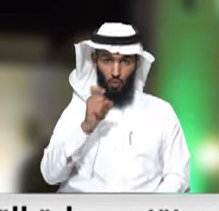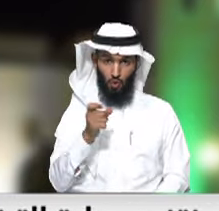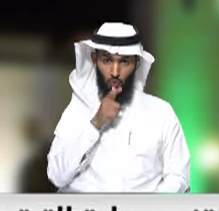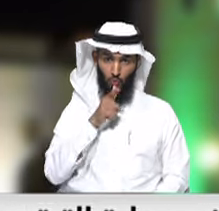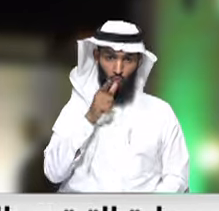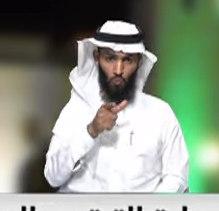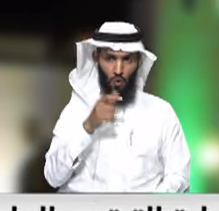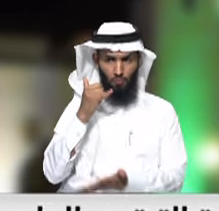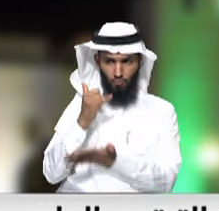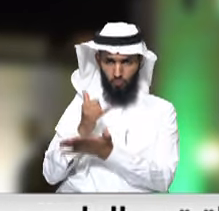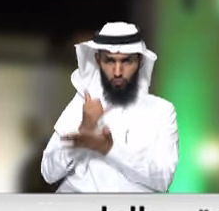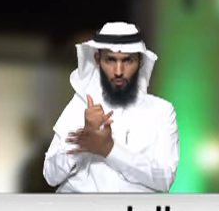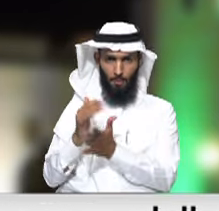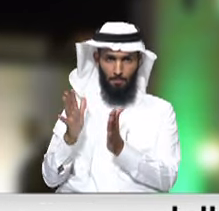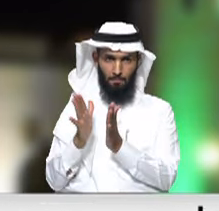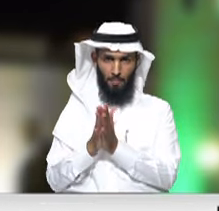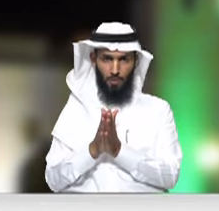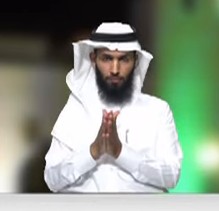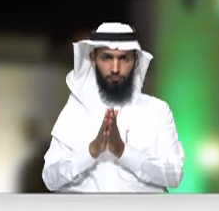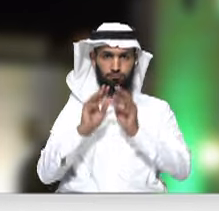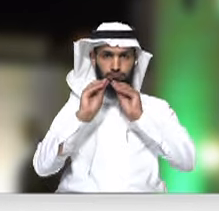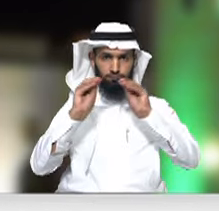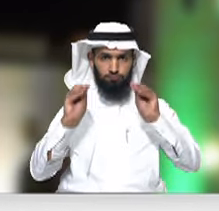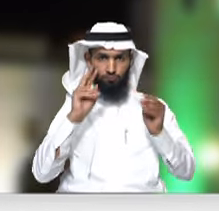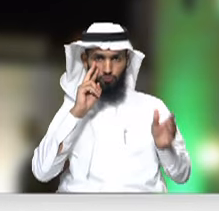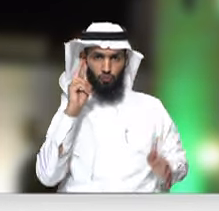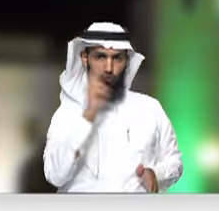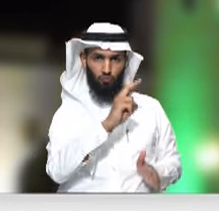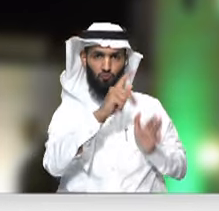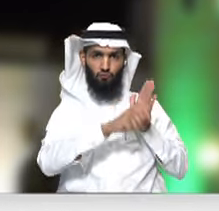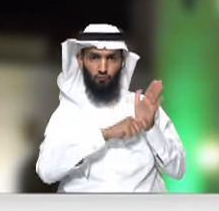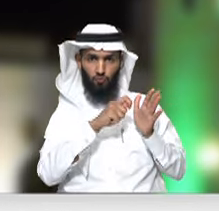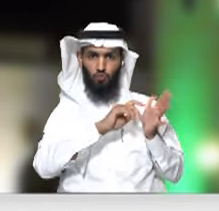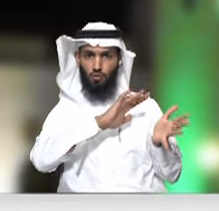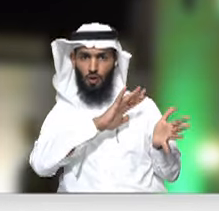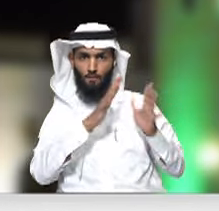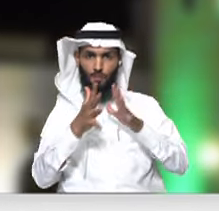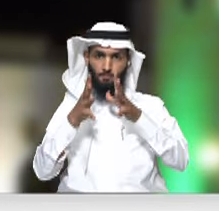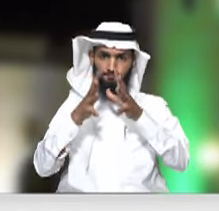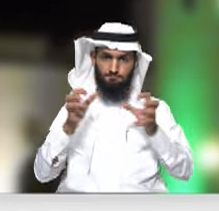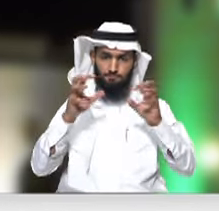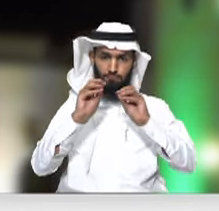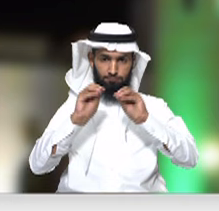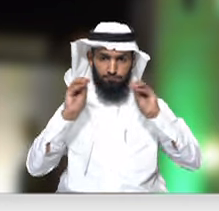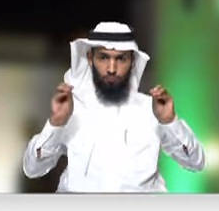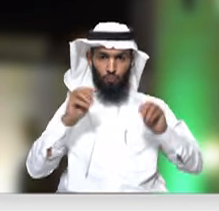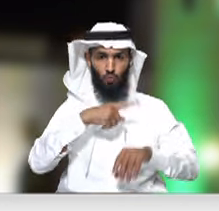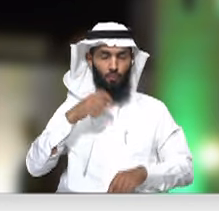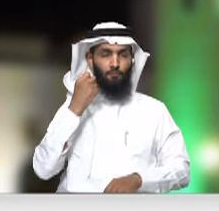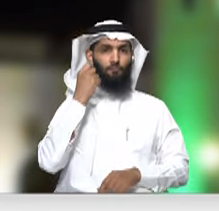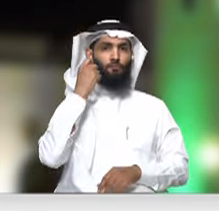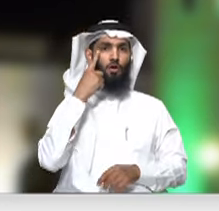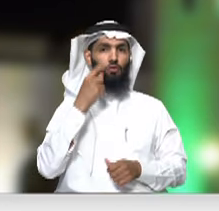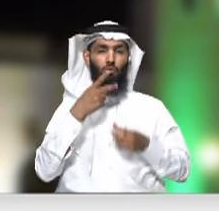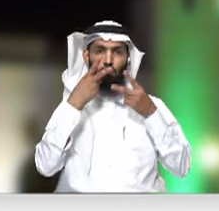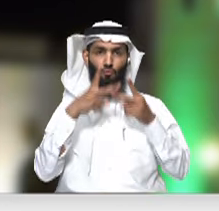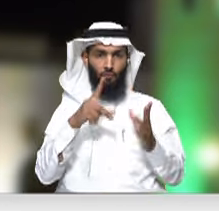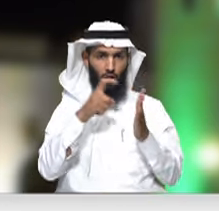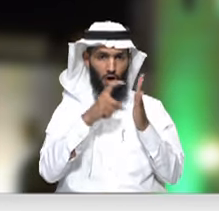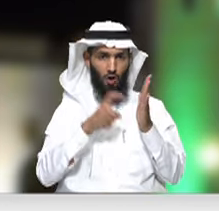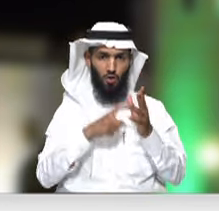وزارة المالية عرضا مرئيا بهذا الشأن. وقرر مجلس الوزراء الموافقة على هذه المراسيم بالقوانين ورفعها